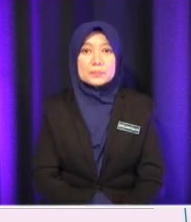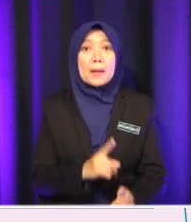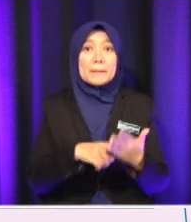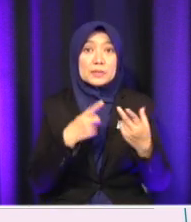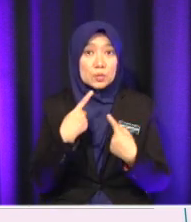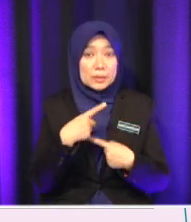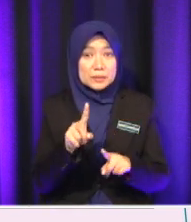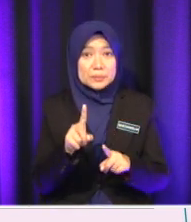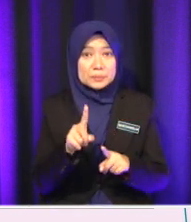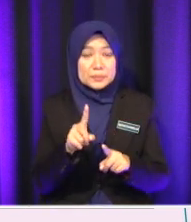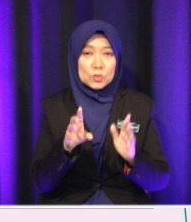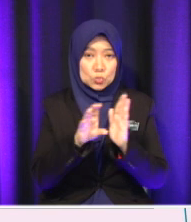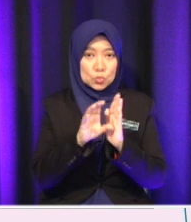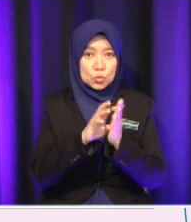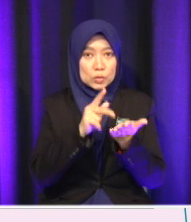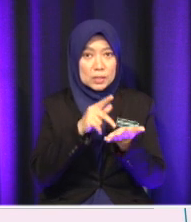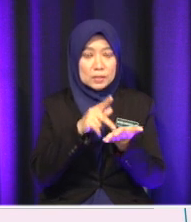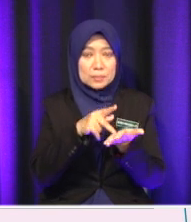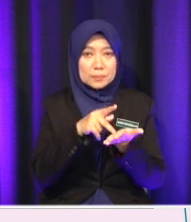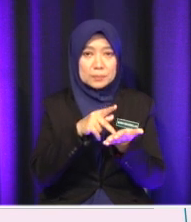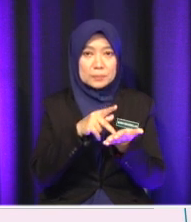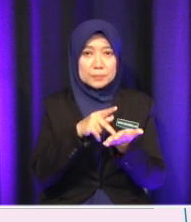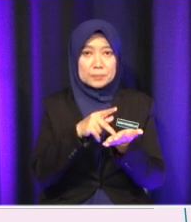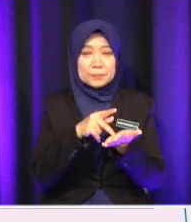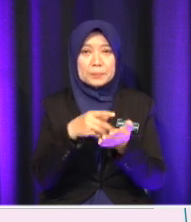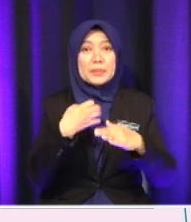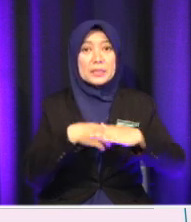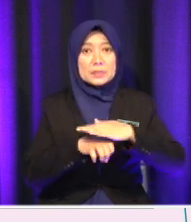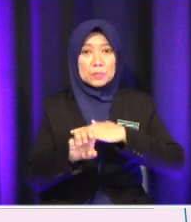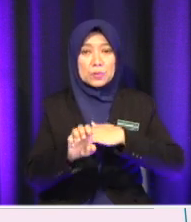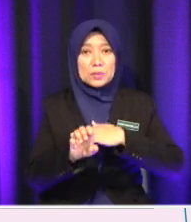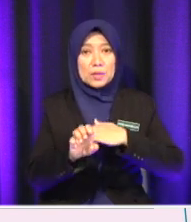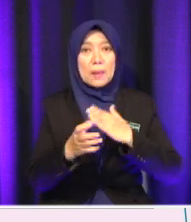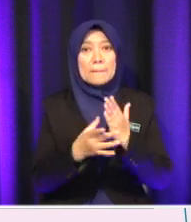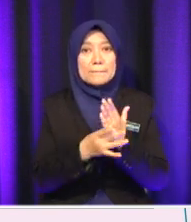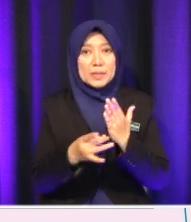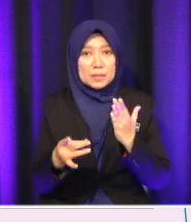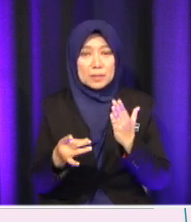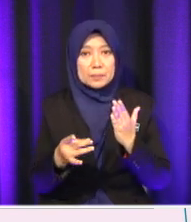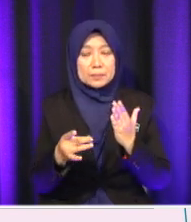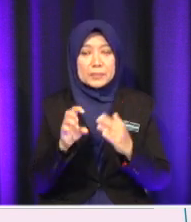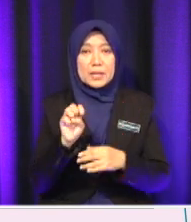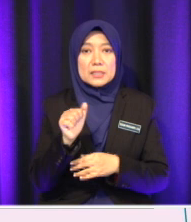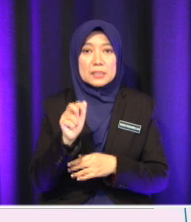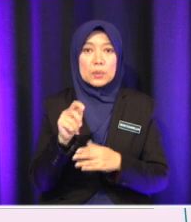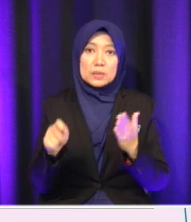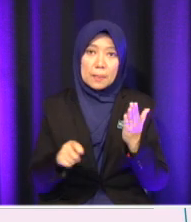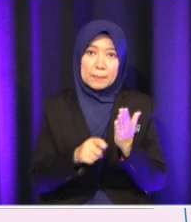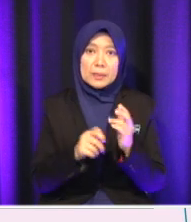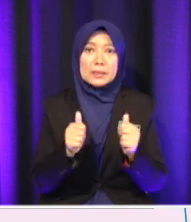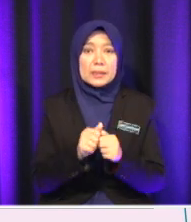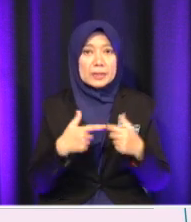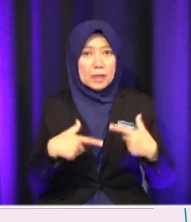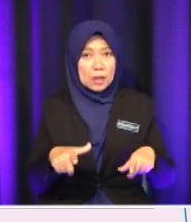contoh pengiraan dia kita dapat tadi ekspor minyak kelapa sawit Kita tambah dengan kayu bala